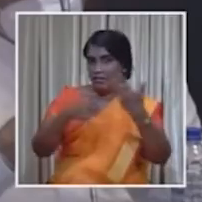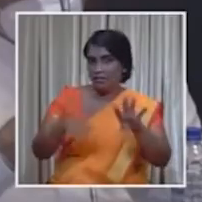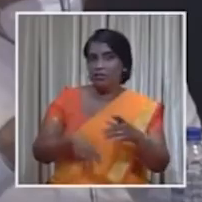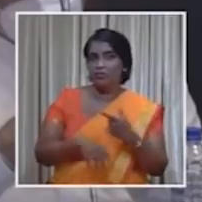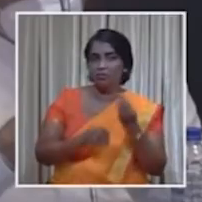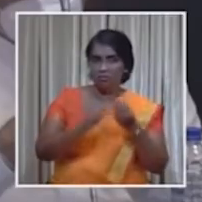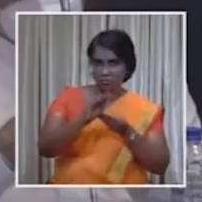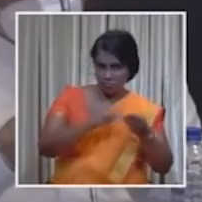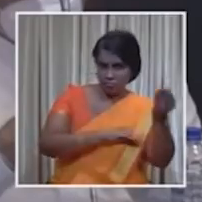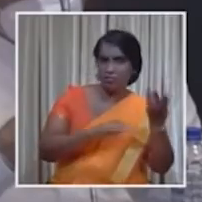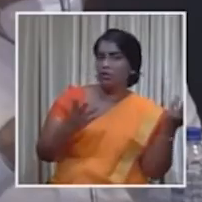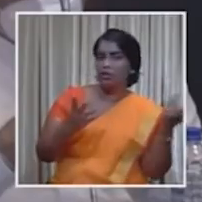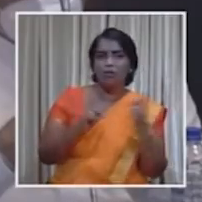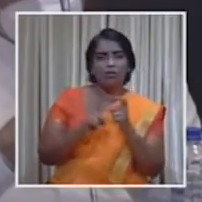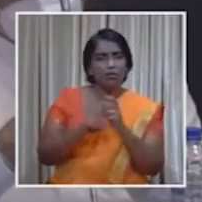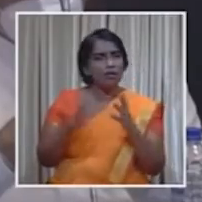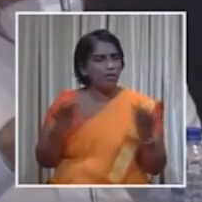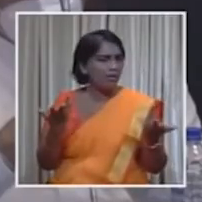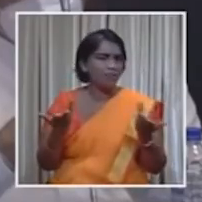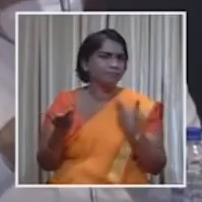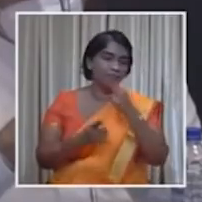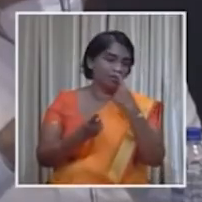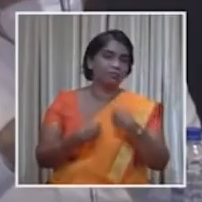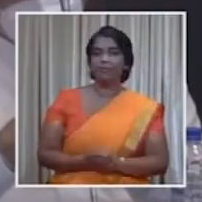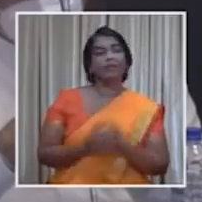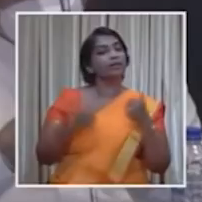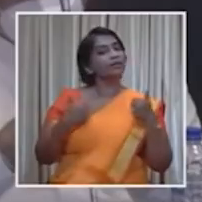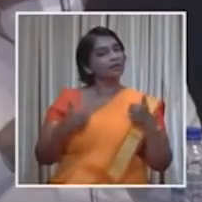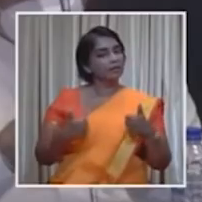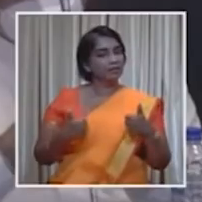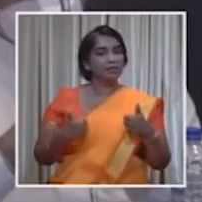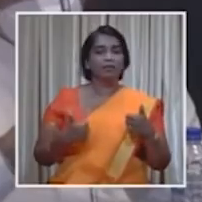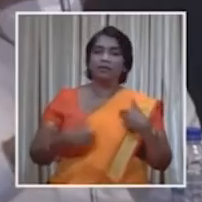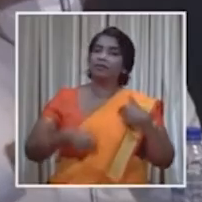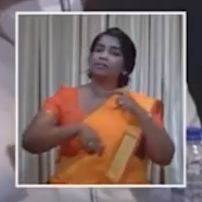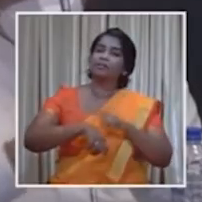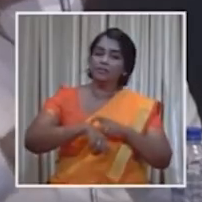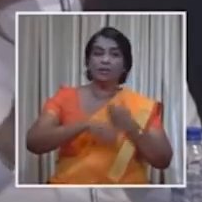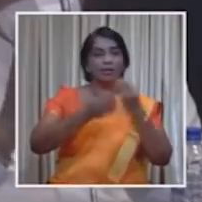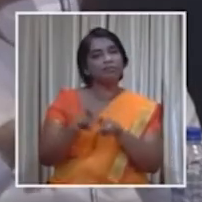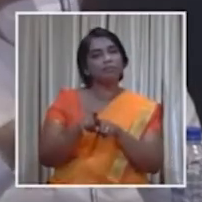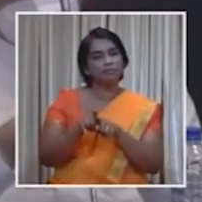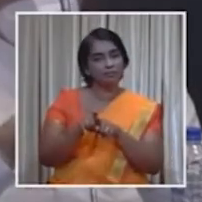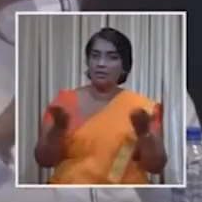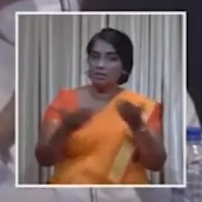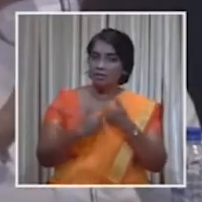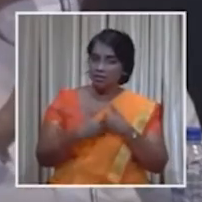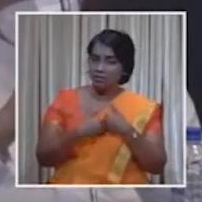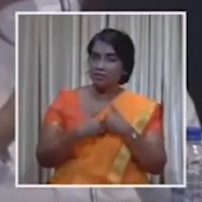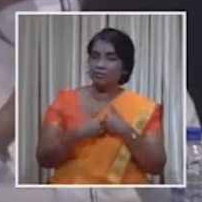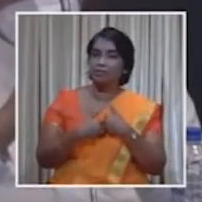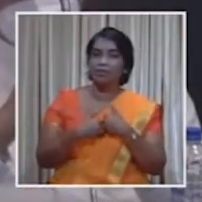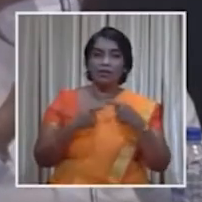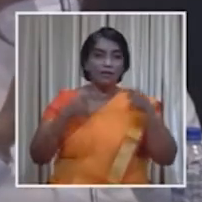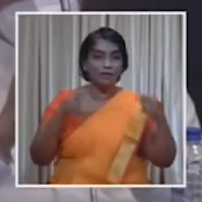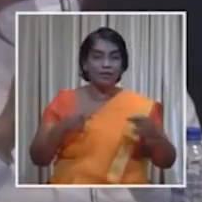කොමිස්සලටද එහෙම නැත්නම් ඩොලර් නැති නිසාද කියන එක කරුණාකරලා හරියට කියන්න කියලා. එහෙනම් මට අවස්ථාව ලබා දීම ගැන අපේ විපක්ෂයේ